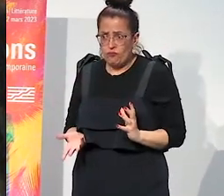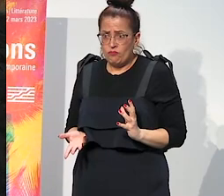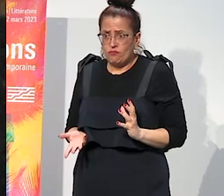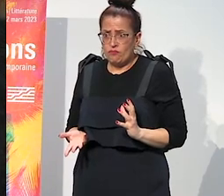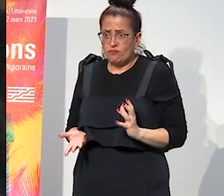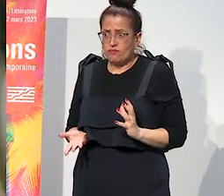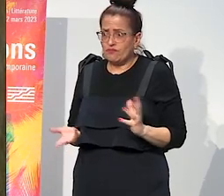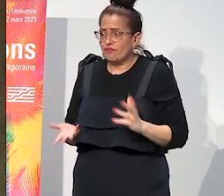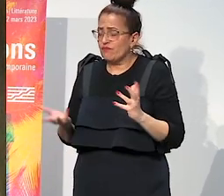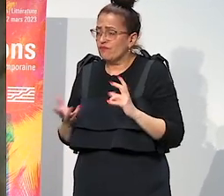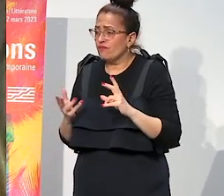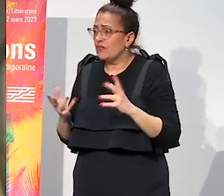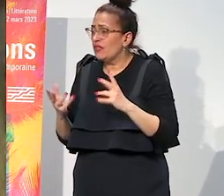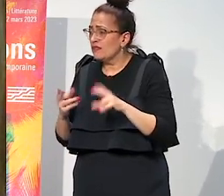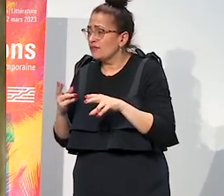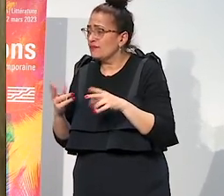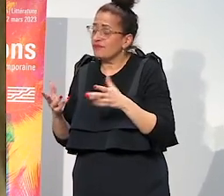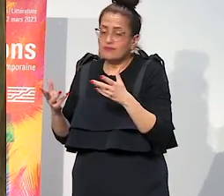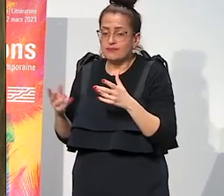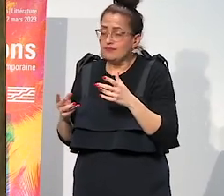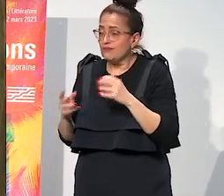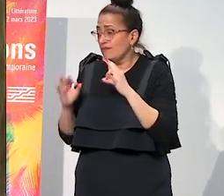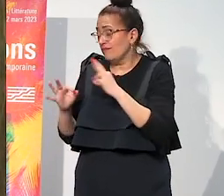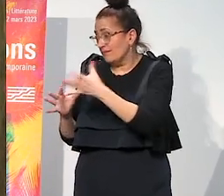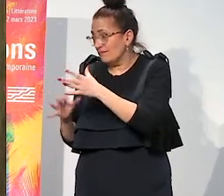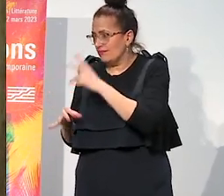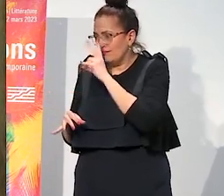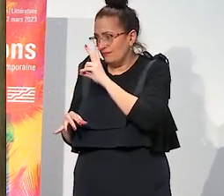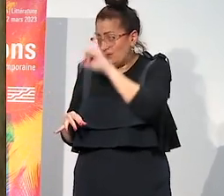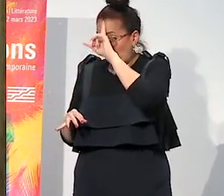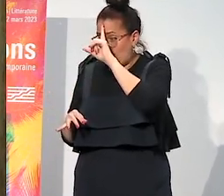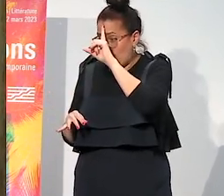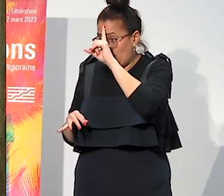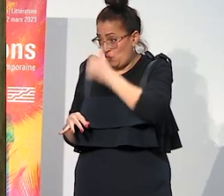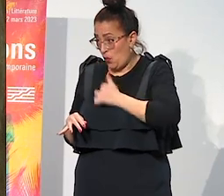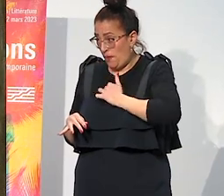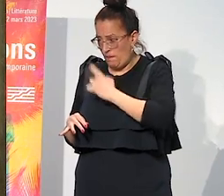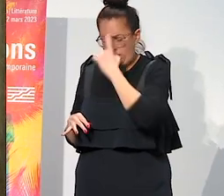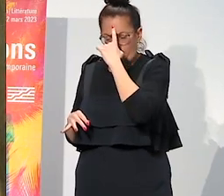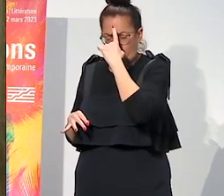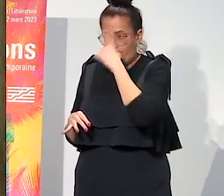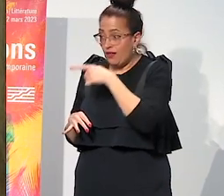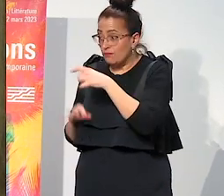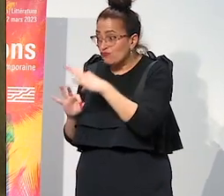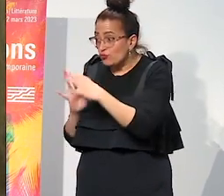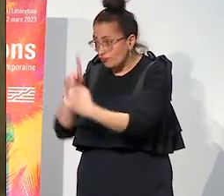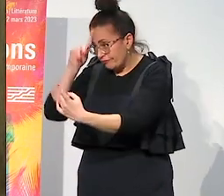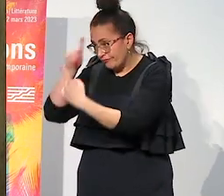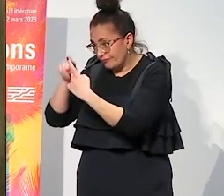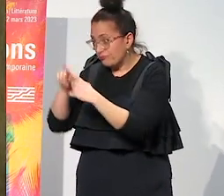Je n'ai pas de réponse à ça, mais c'est drôle parce que c'était vraiment quelque chose auquel j'ai pensé, ouais, la commémoration. Oui, tout à fait.